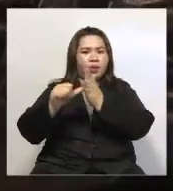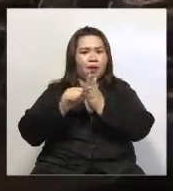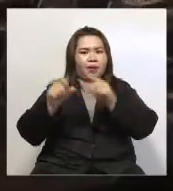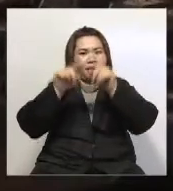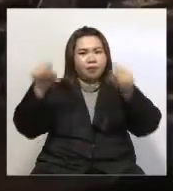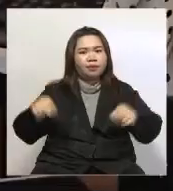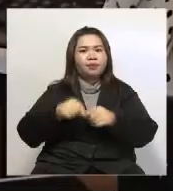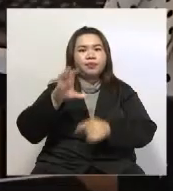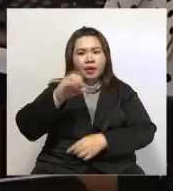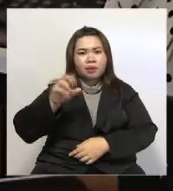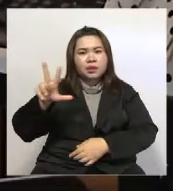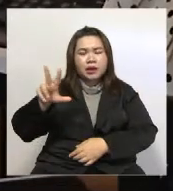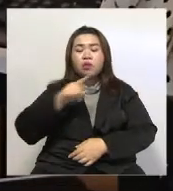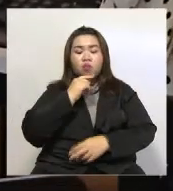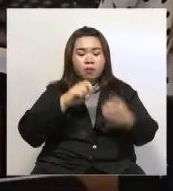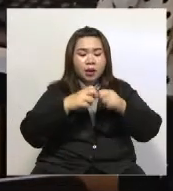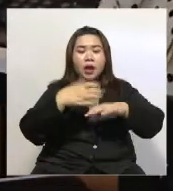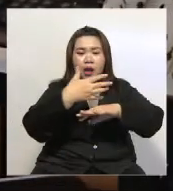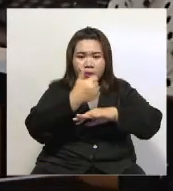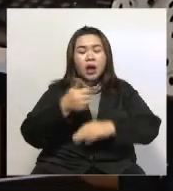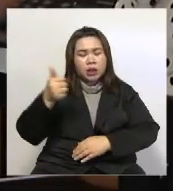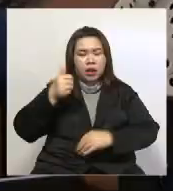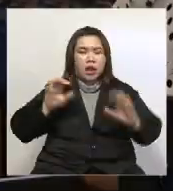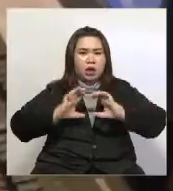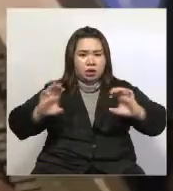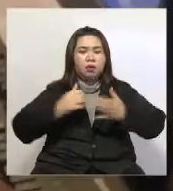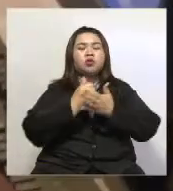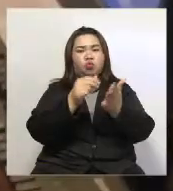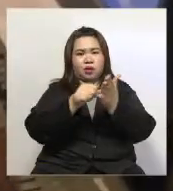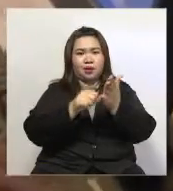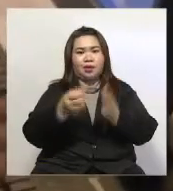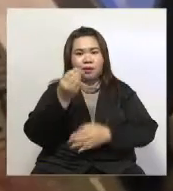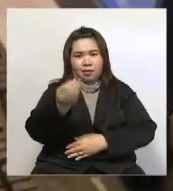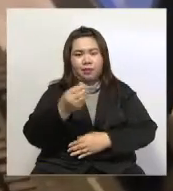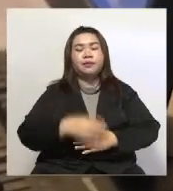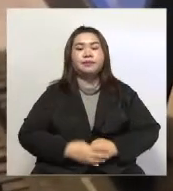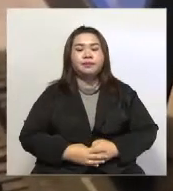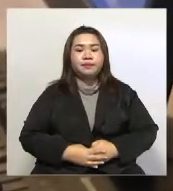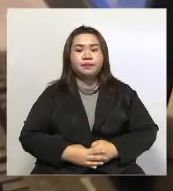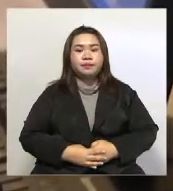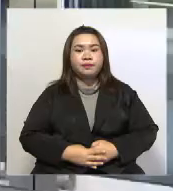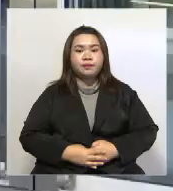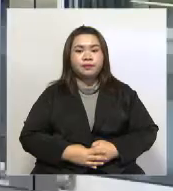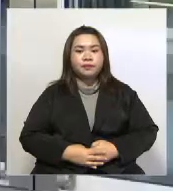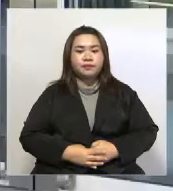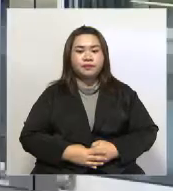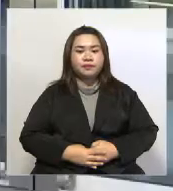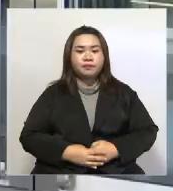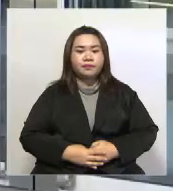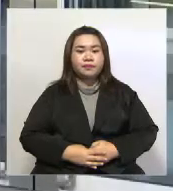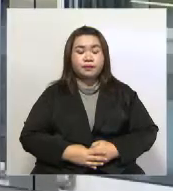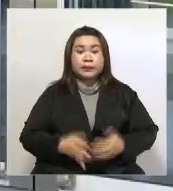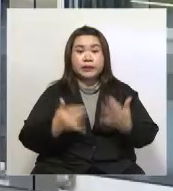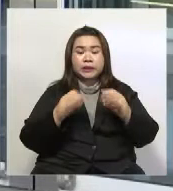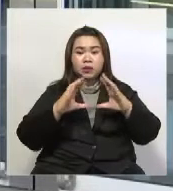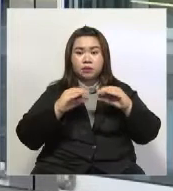ด็นที่เป็นอุปสรรคต่อพรรคการเมืองตามที่กกต.เสนอความเห็นไปยังรัฐบาลก่อนหน้านี้ค่ะการ